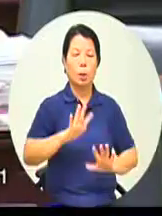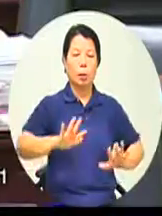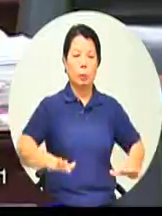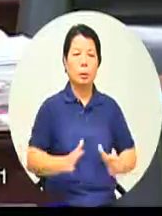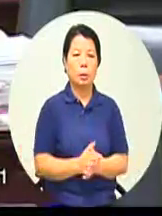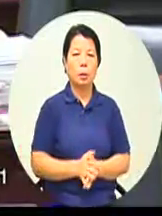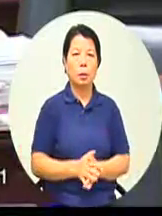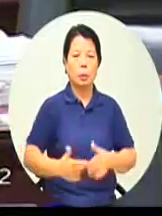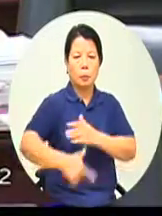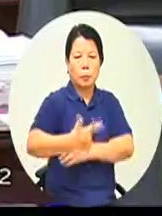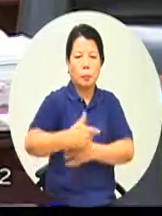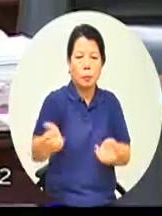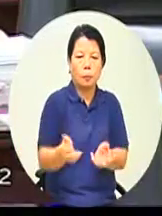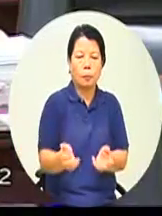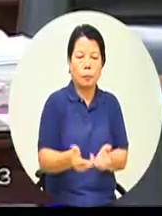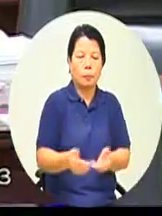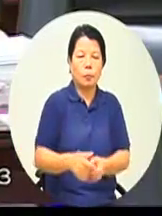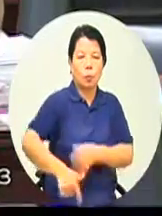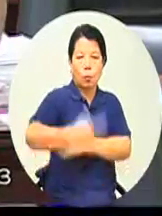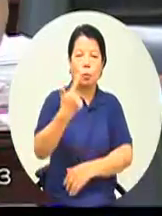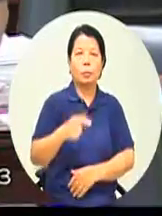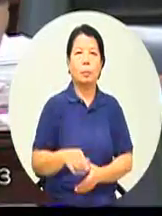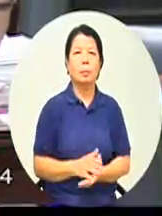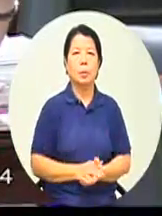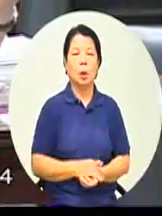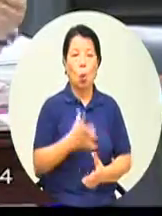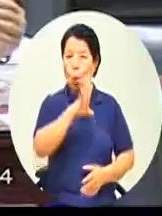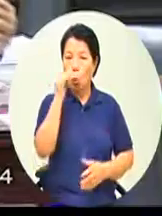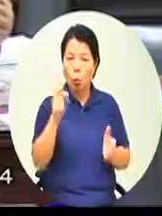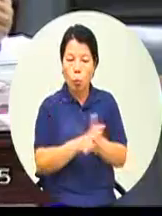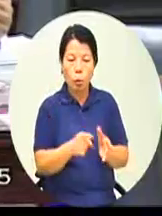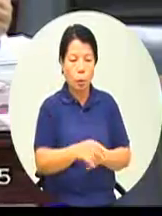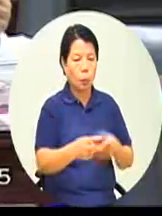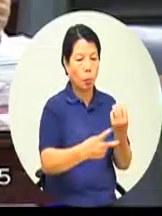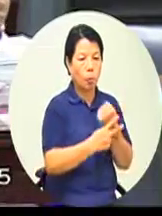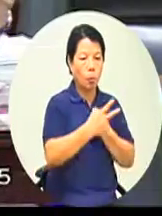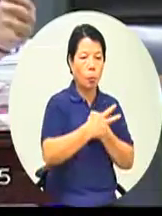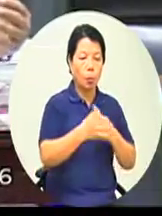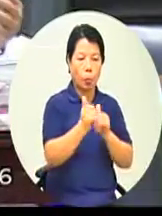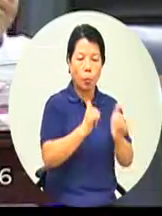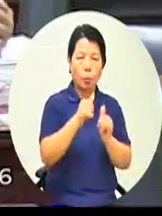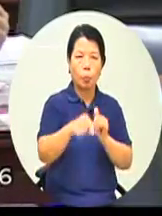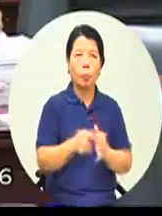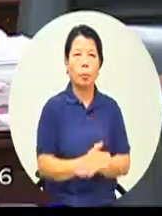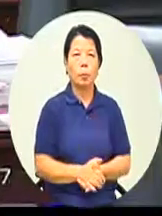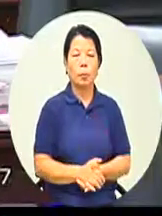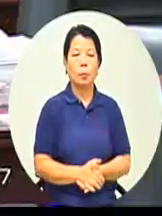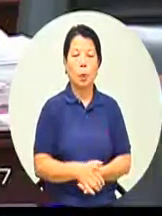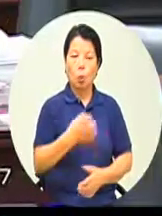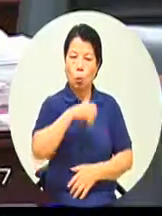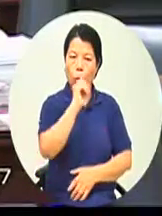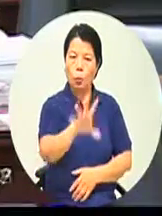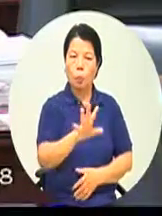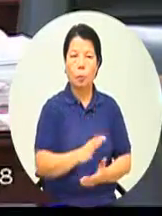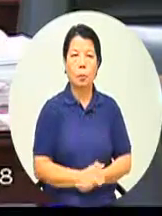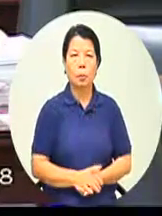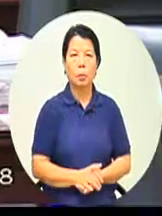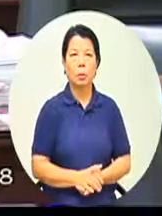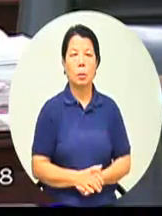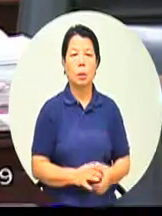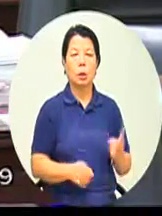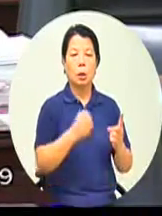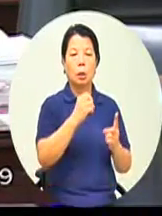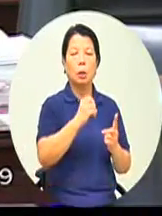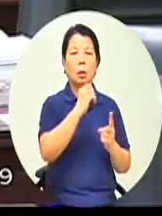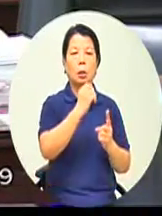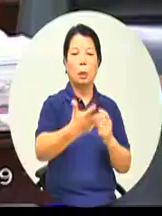啊，我知影，我等于下骹阮的所谓里面，吼，讲有啊，教育讲一百空白单要起啊